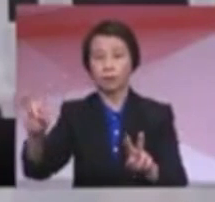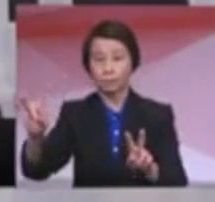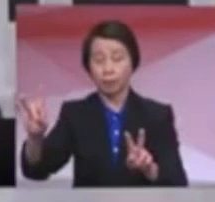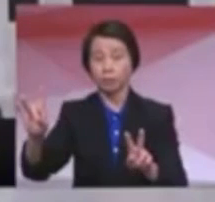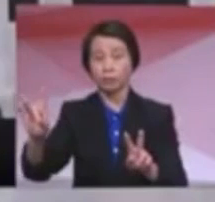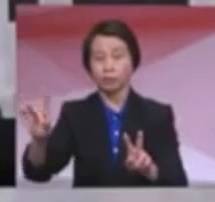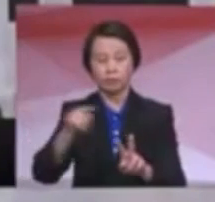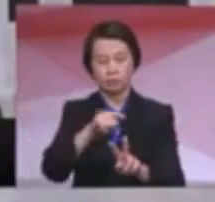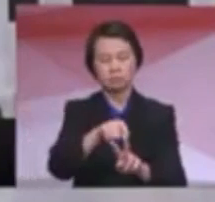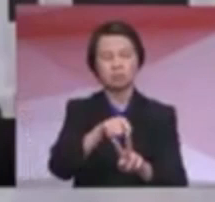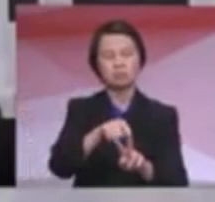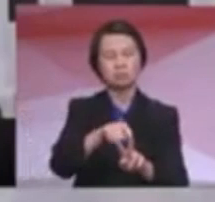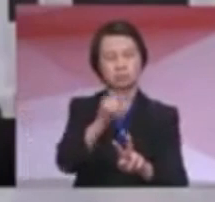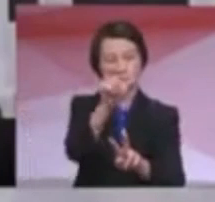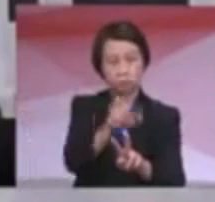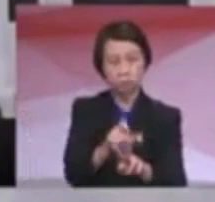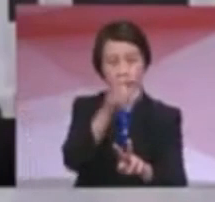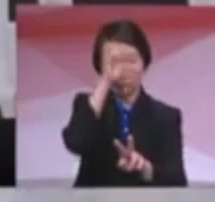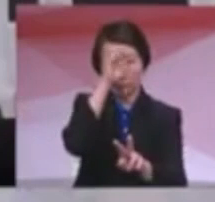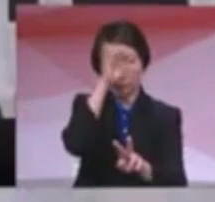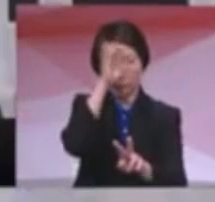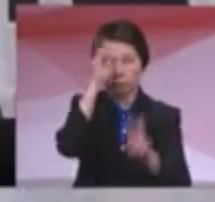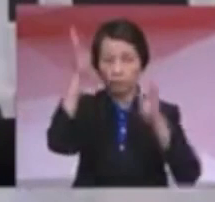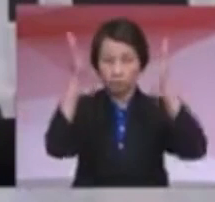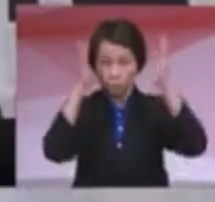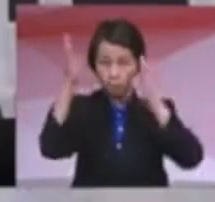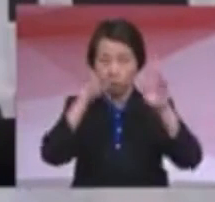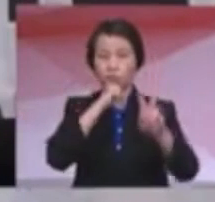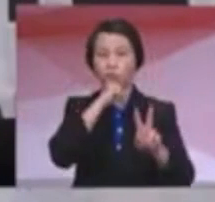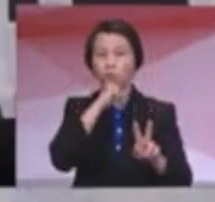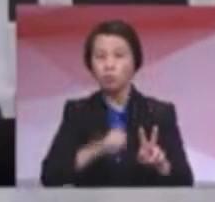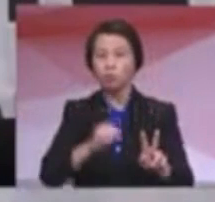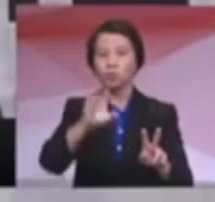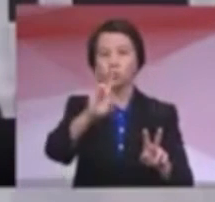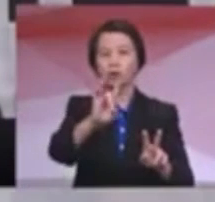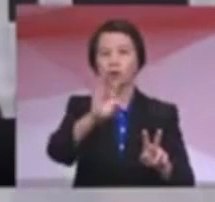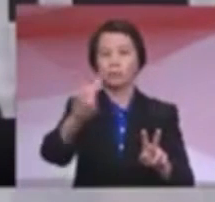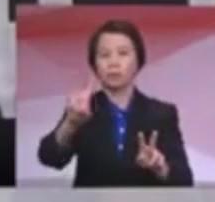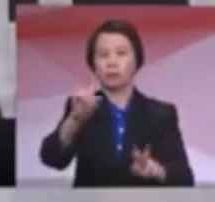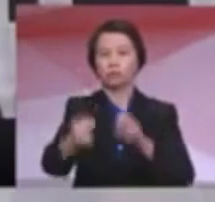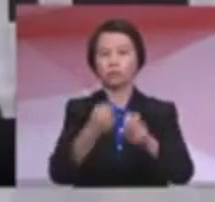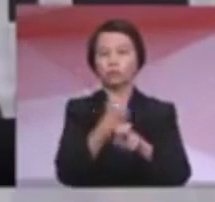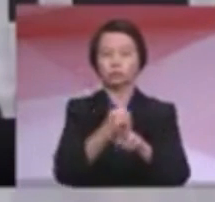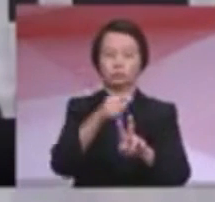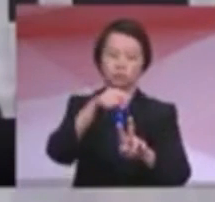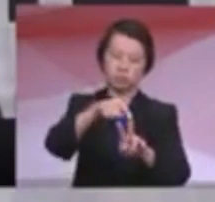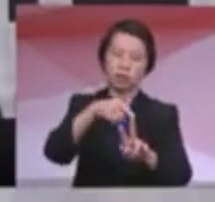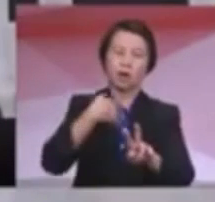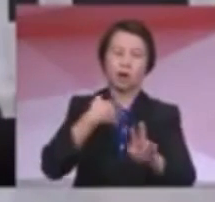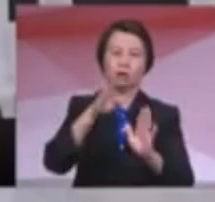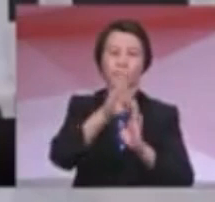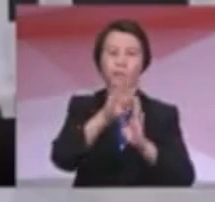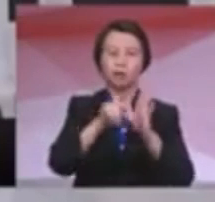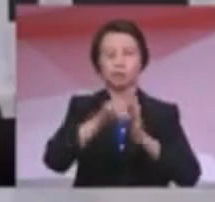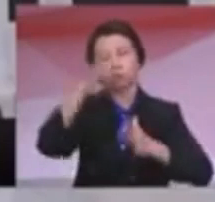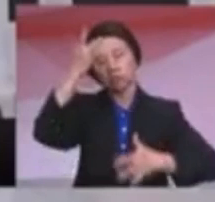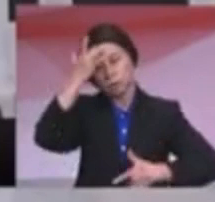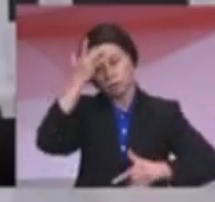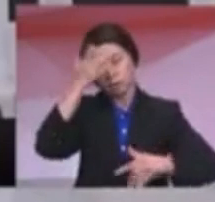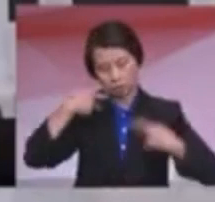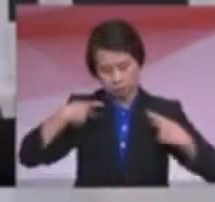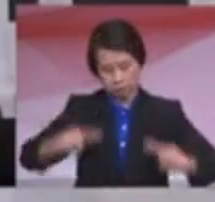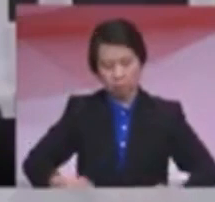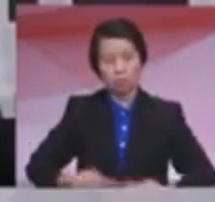27,478, adalah seorang lelaki warga negara berusia 82 tahun, mempunyai latar belakang penyakit